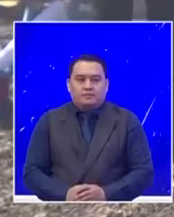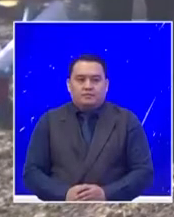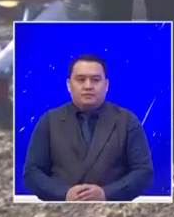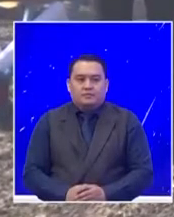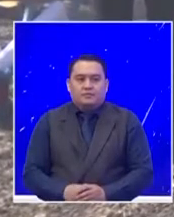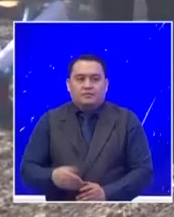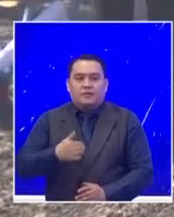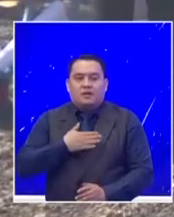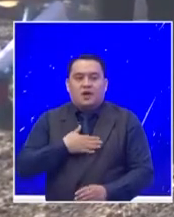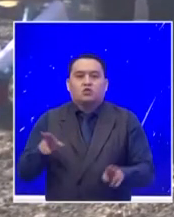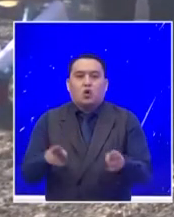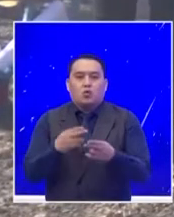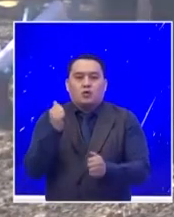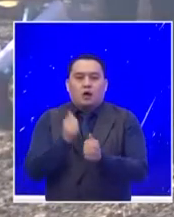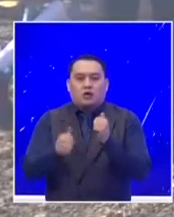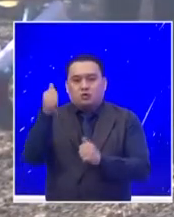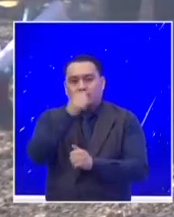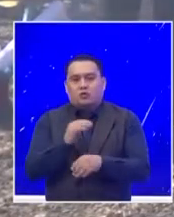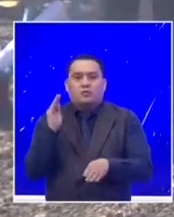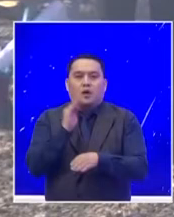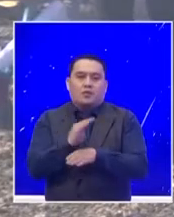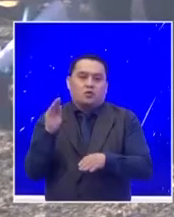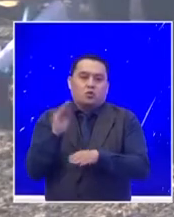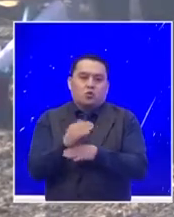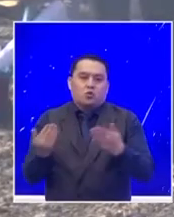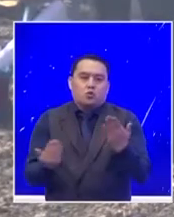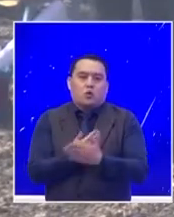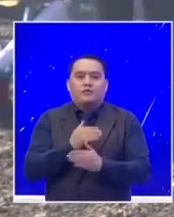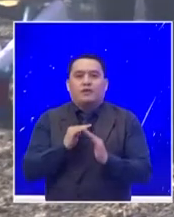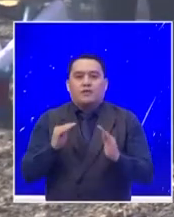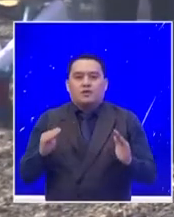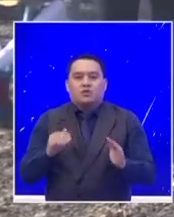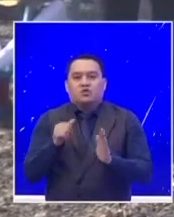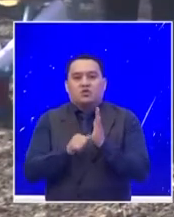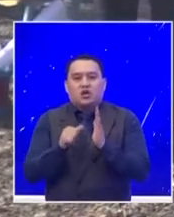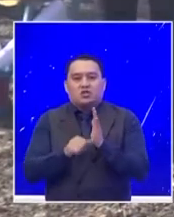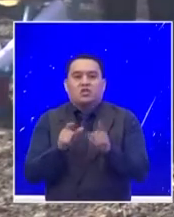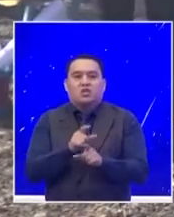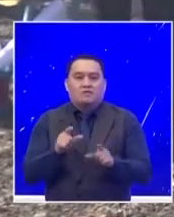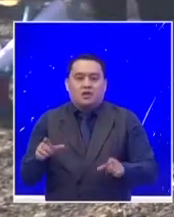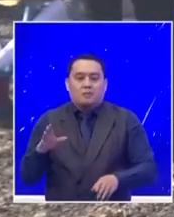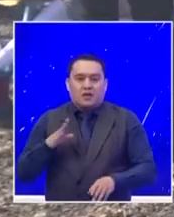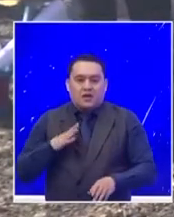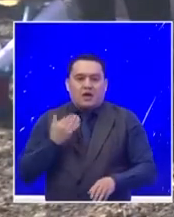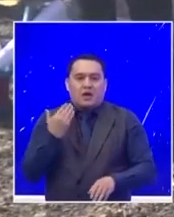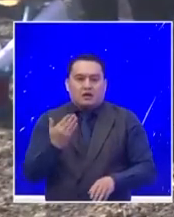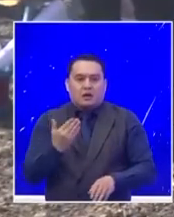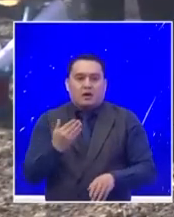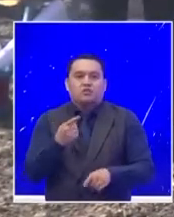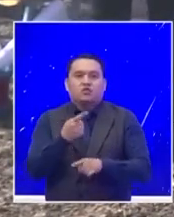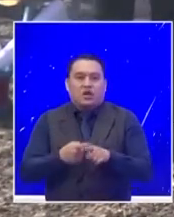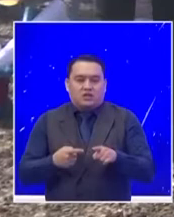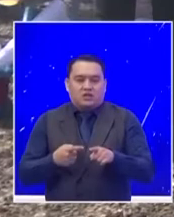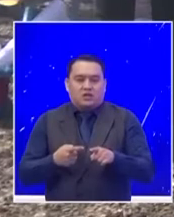Наш клуб пополняется каждый раз с новыми ребятами. Вот сегодня на данный момент около 60 человек было, и то это какая-то